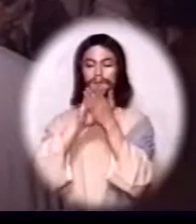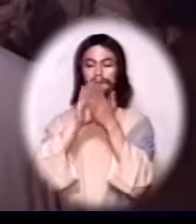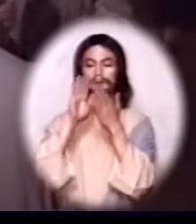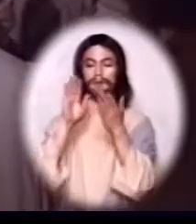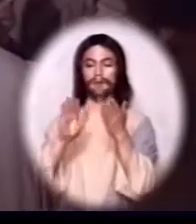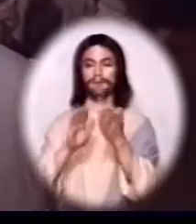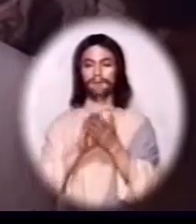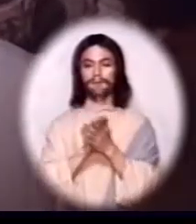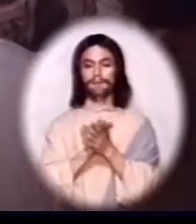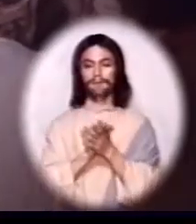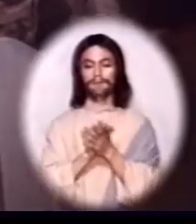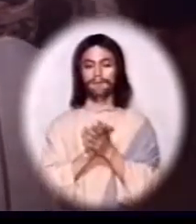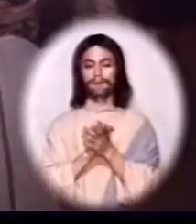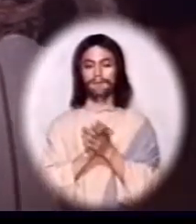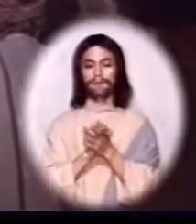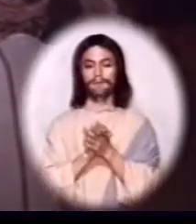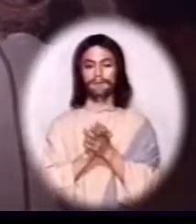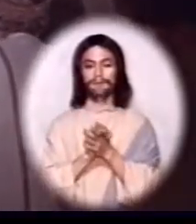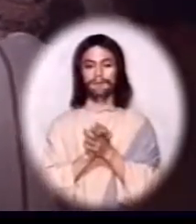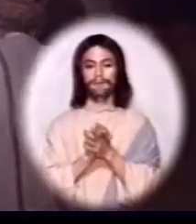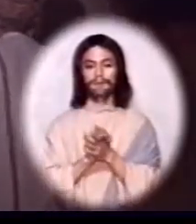시작됩니다.